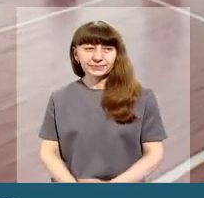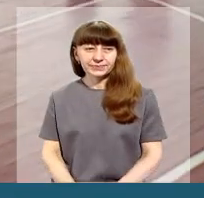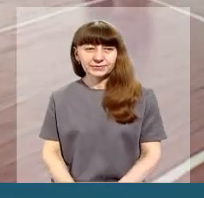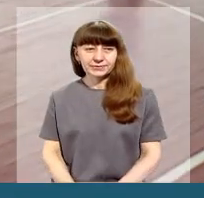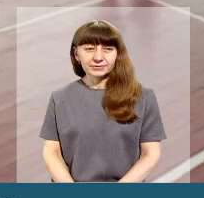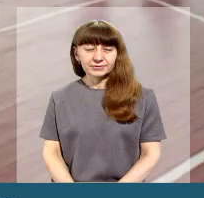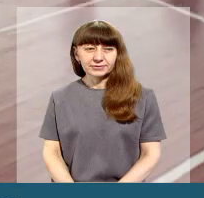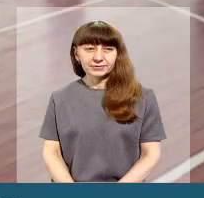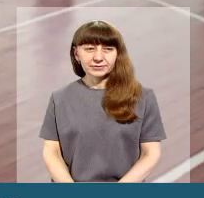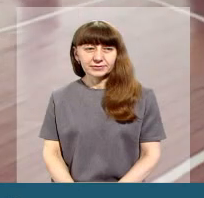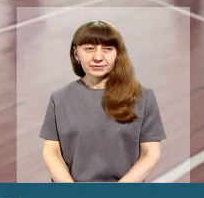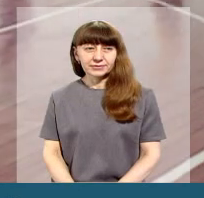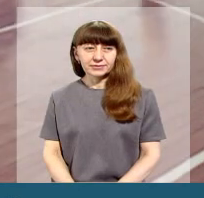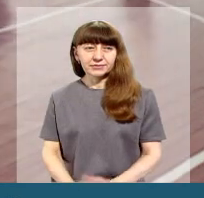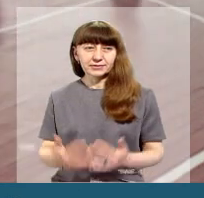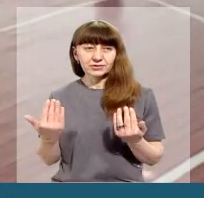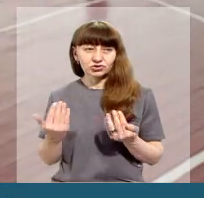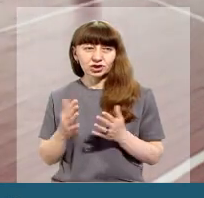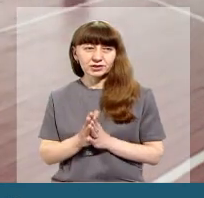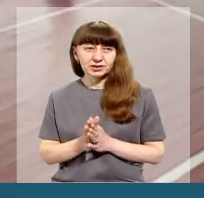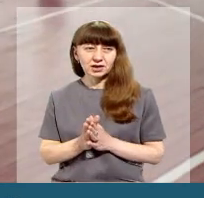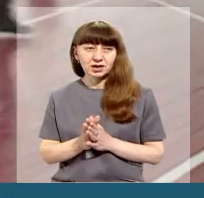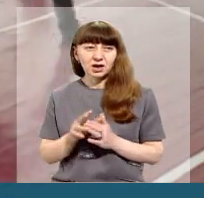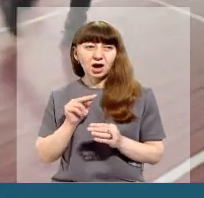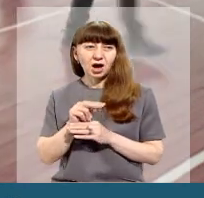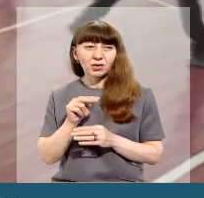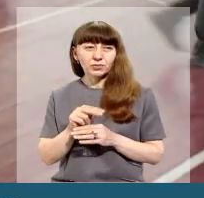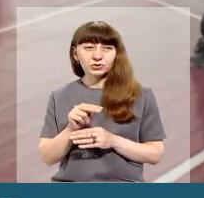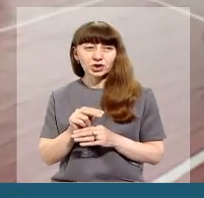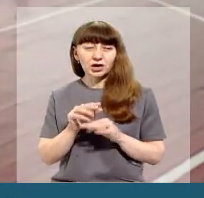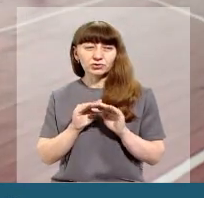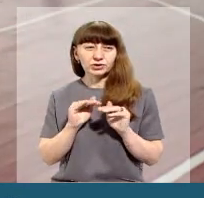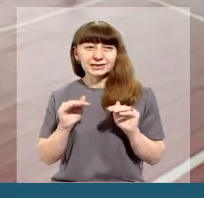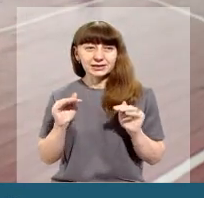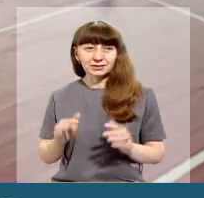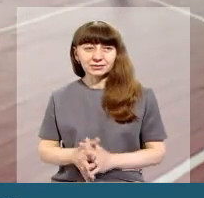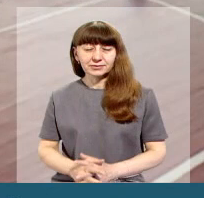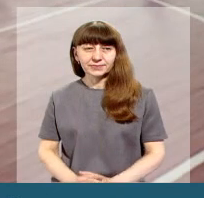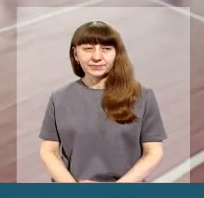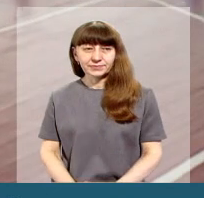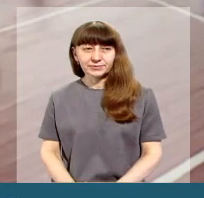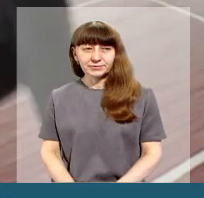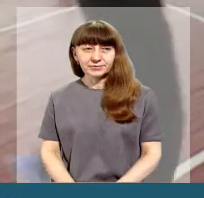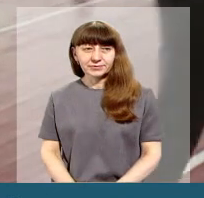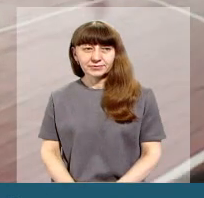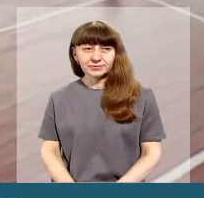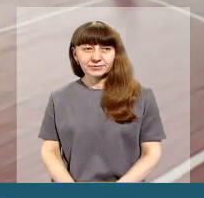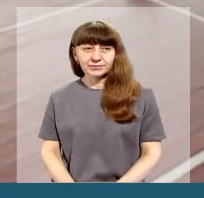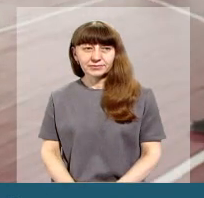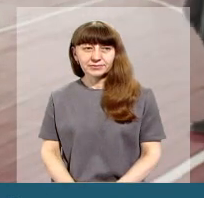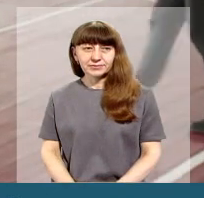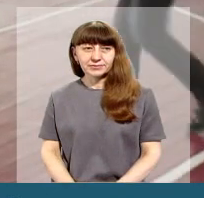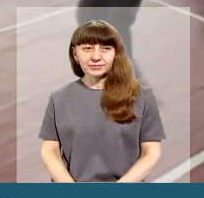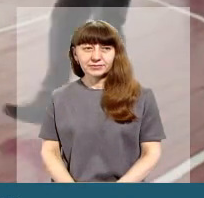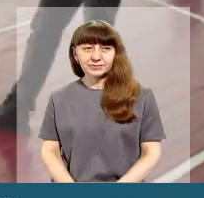поэтому я сейчас передаю свой талант как бы детям, они наше будущее, поэтому